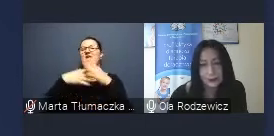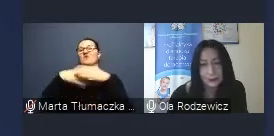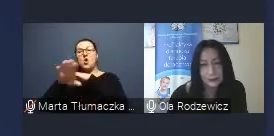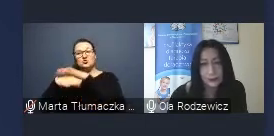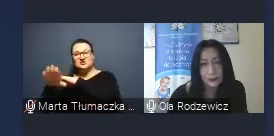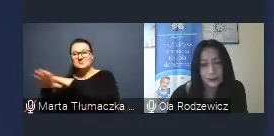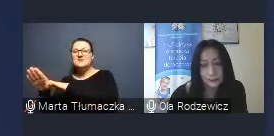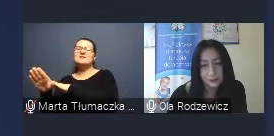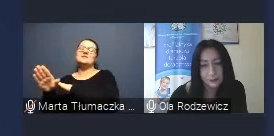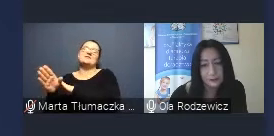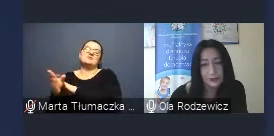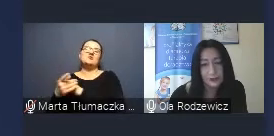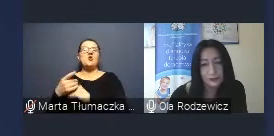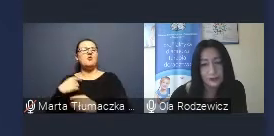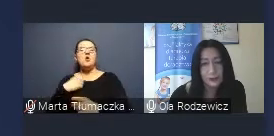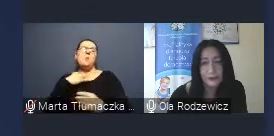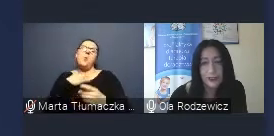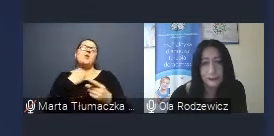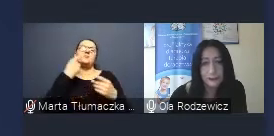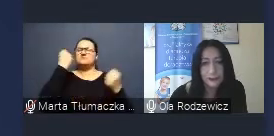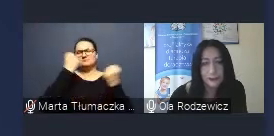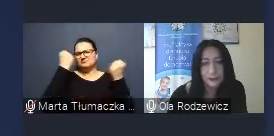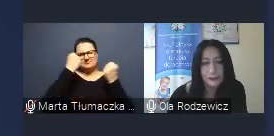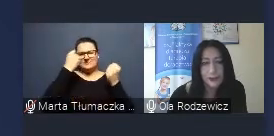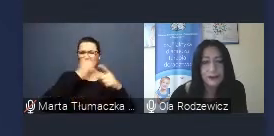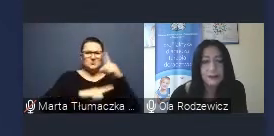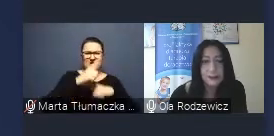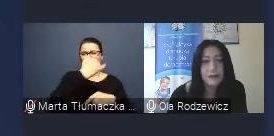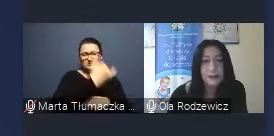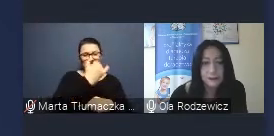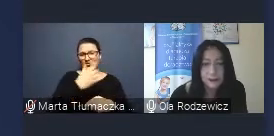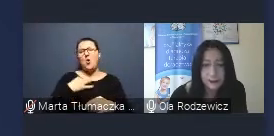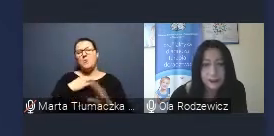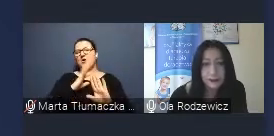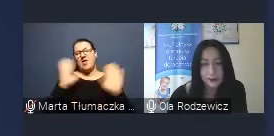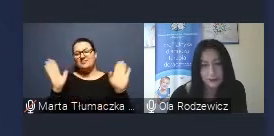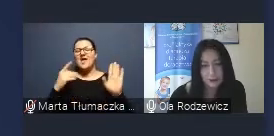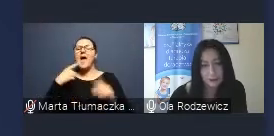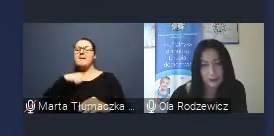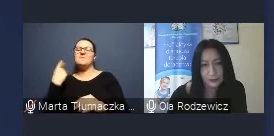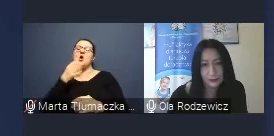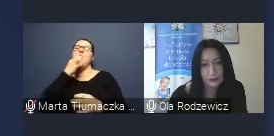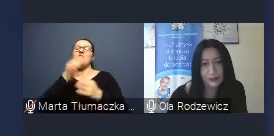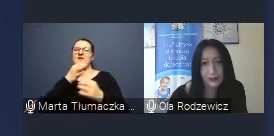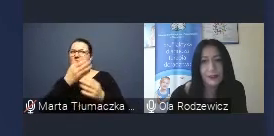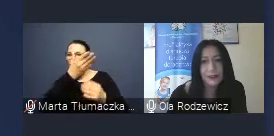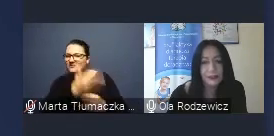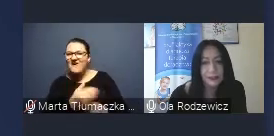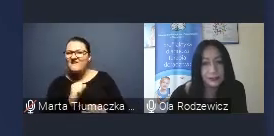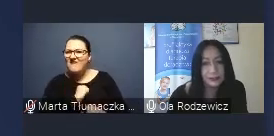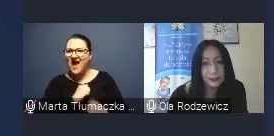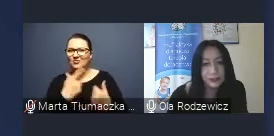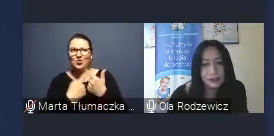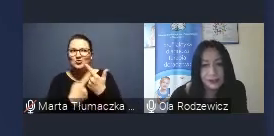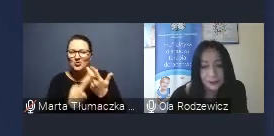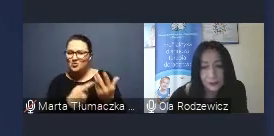jak głęboka jest niepełnosprawność tego dziecka, opowiadamy sobie o tym, co fajnego jest w tej osobie, prawda?